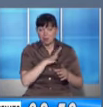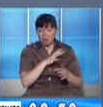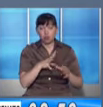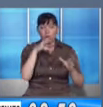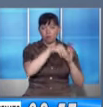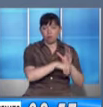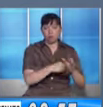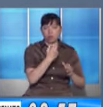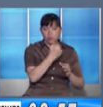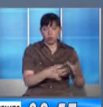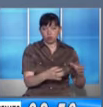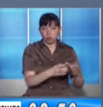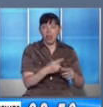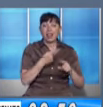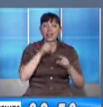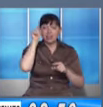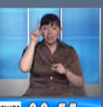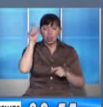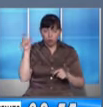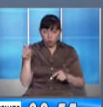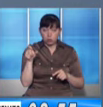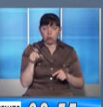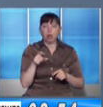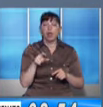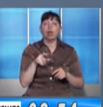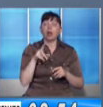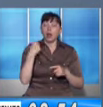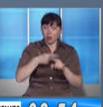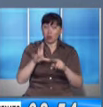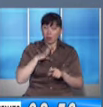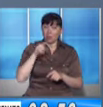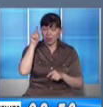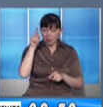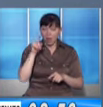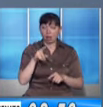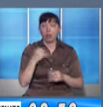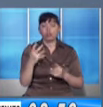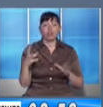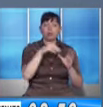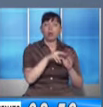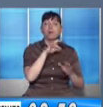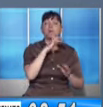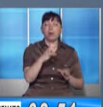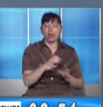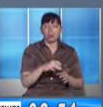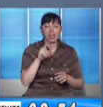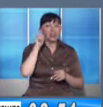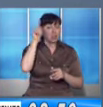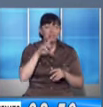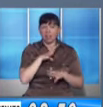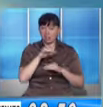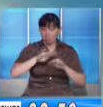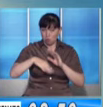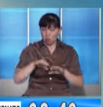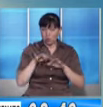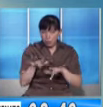frumos, acești oameni de pe timpurile celea vor porni vremuri bune pentru Republica Moldova, da, sub culoare culoarea pasului, dacă n-au făcut nimic sub culoarea pielii din miel. Este